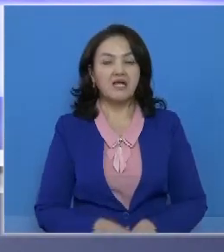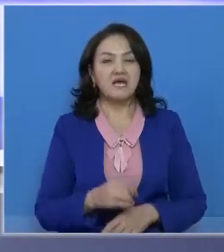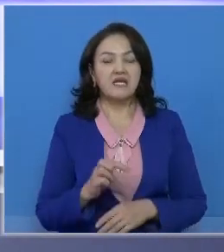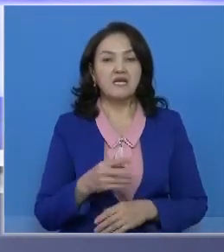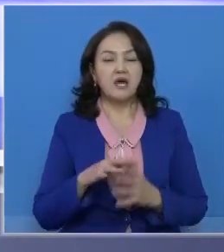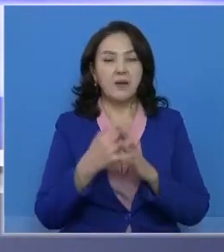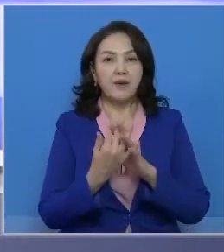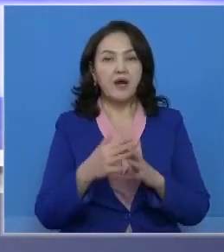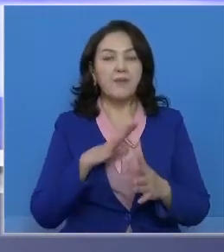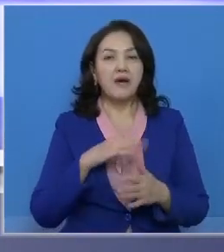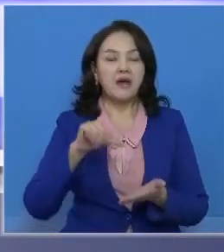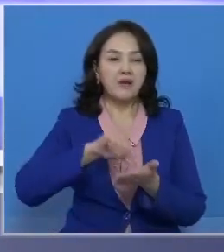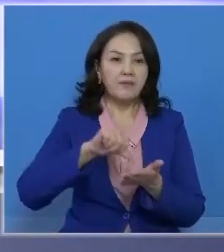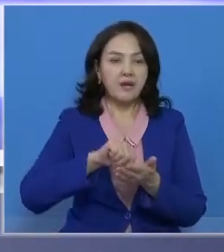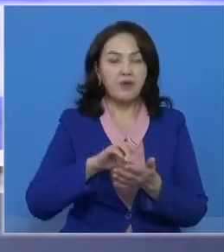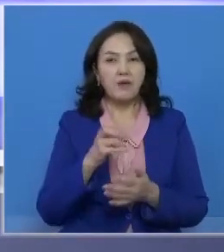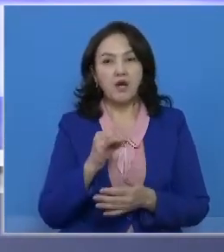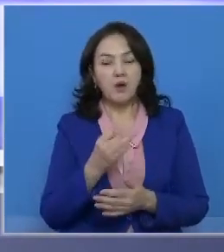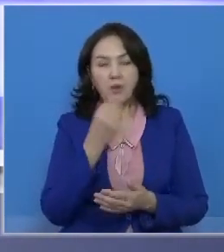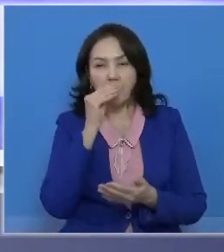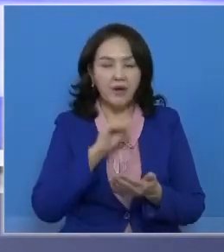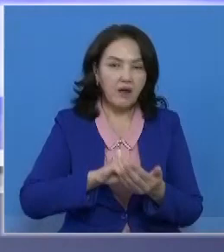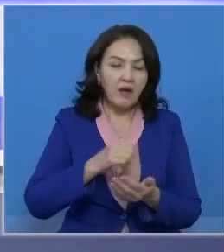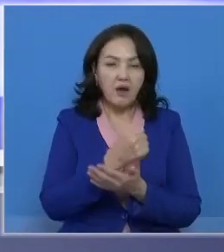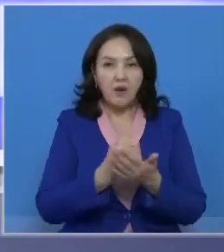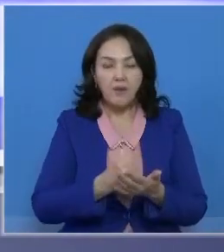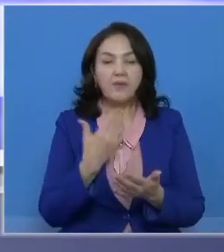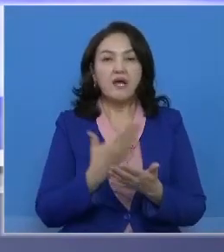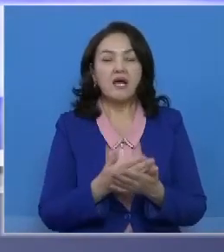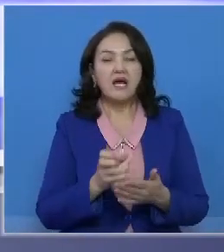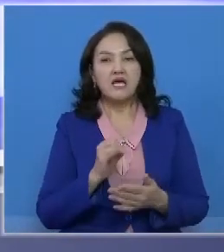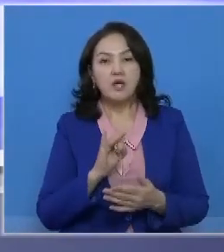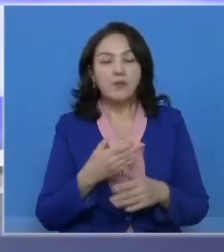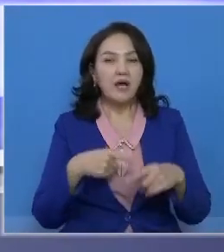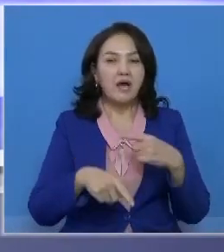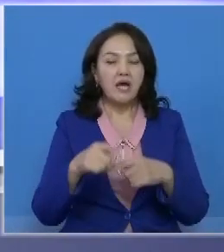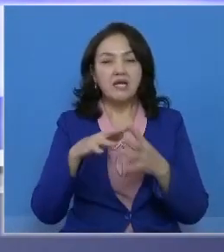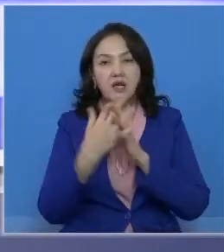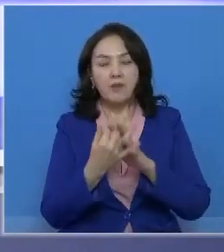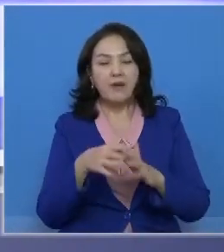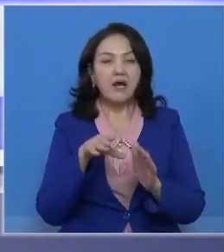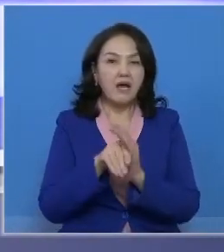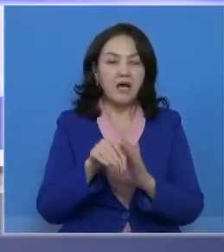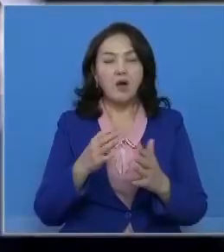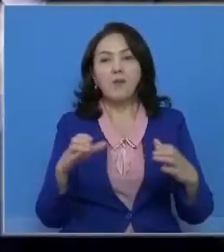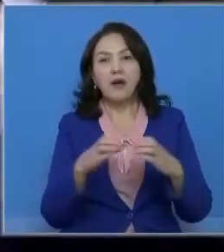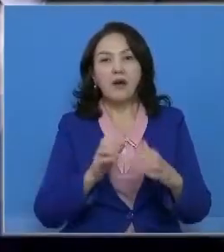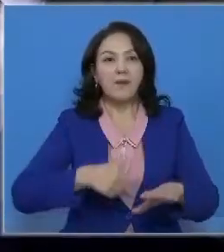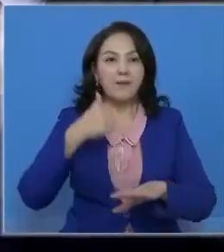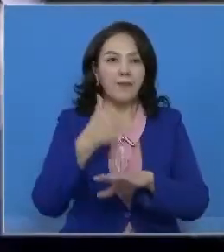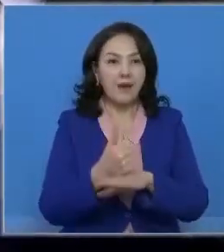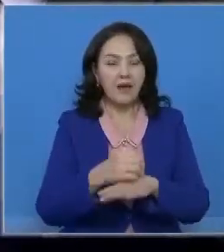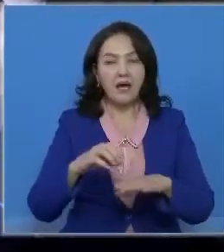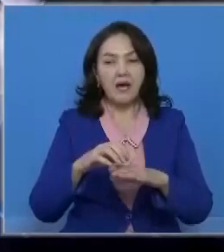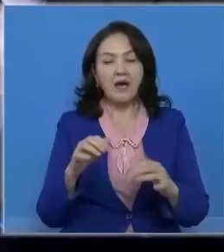Абаттандырылган ауыл жобасынын катышуучулары меморандумга кол койду. Кобда ауданынан терс аккан аула тизимге иликкен. Жоба мемлекет башчысынын